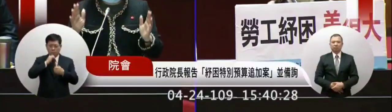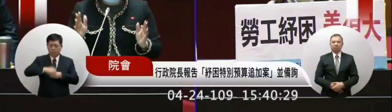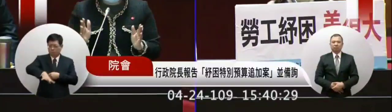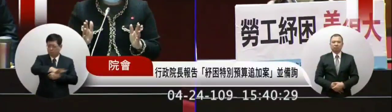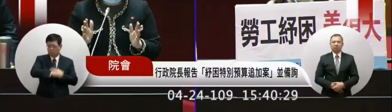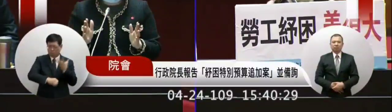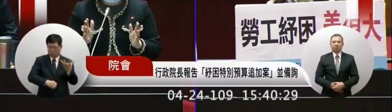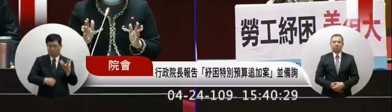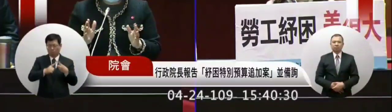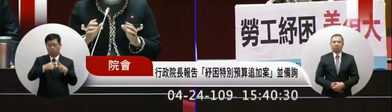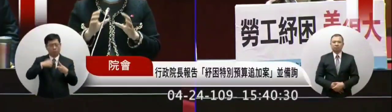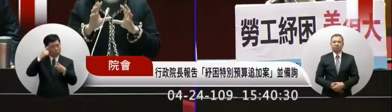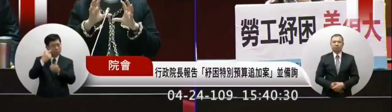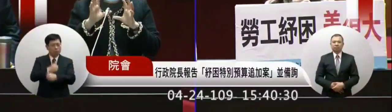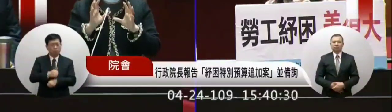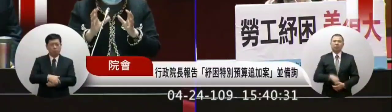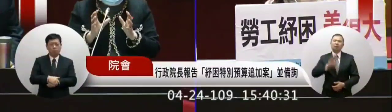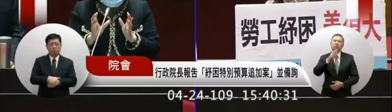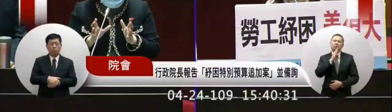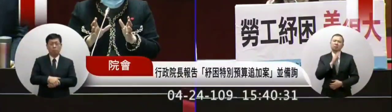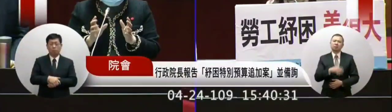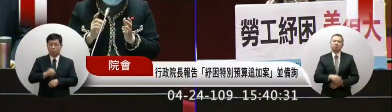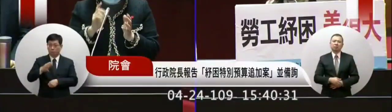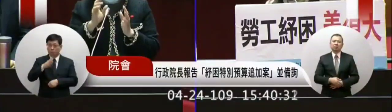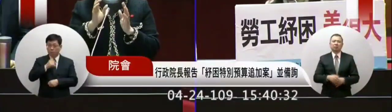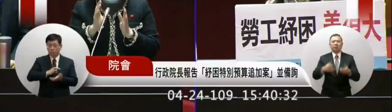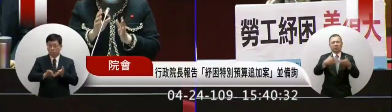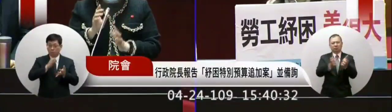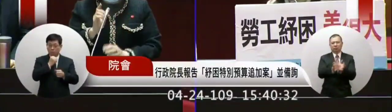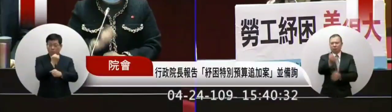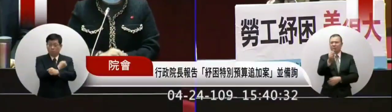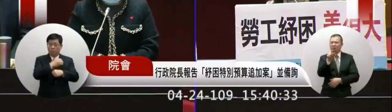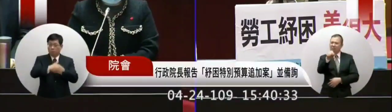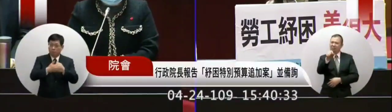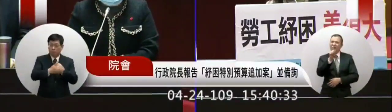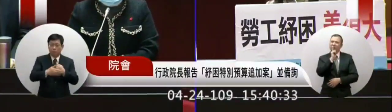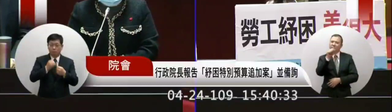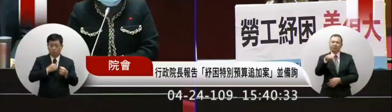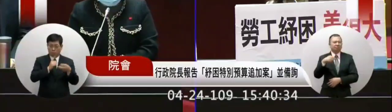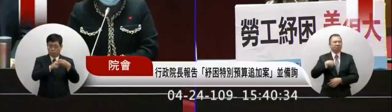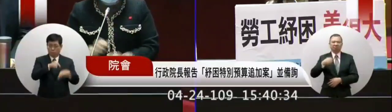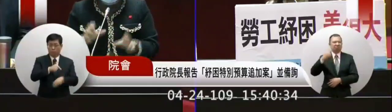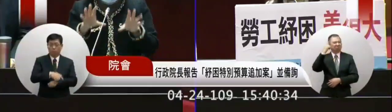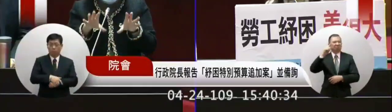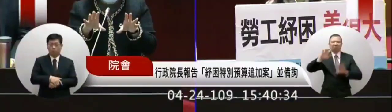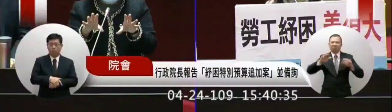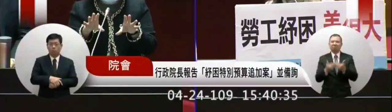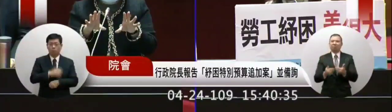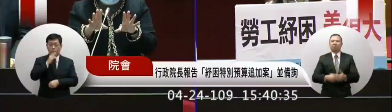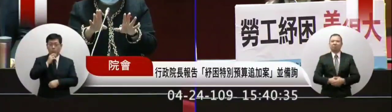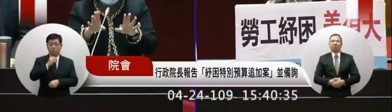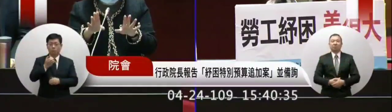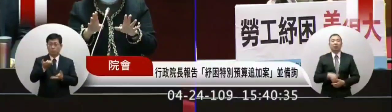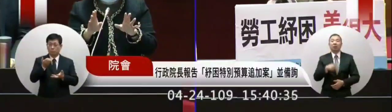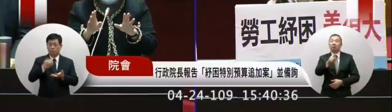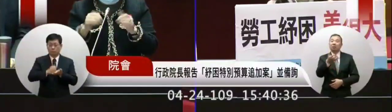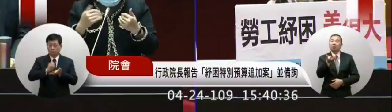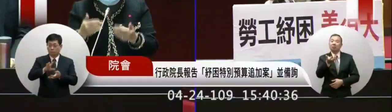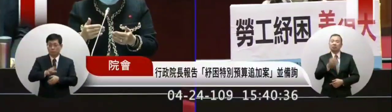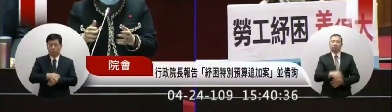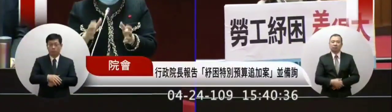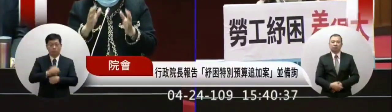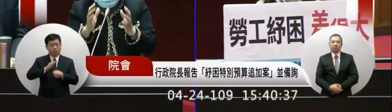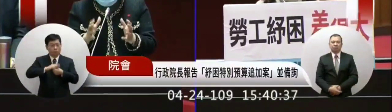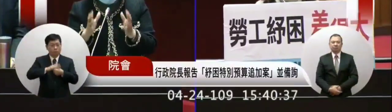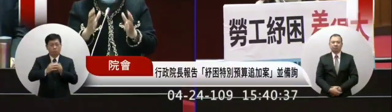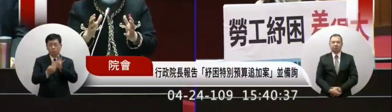大多数人为做考量。 但是 他当初会以 部长，你这句话我要 劳保就已经占到7.2%。但是刚刚跟委员讲，